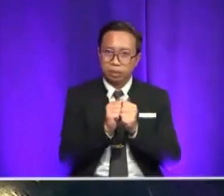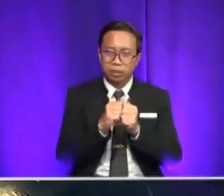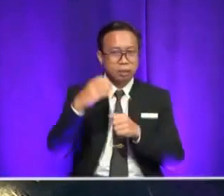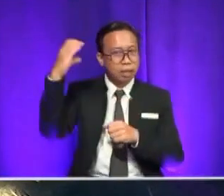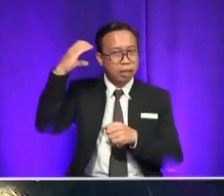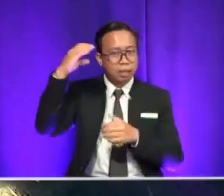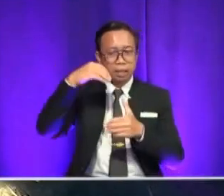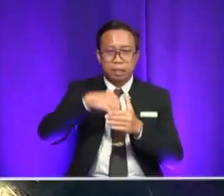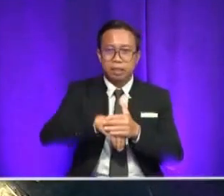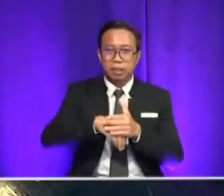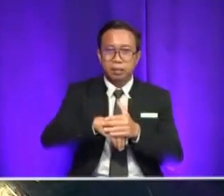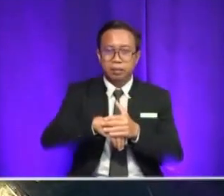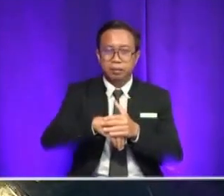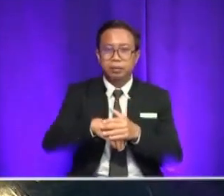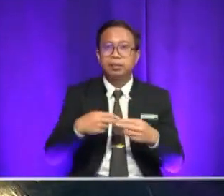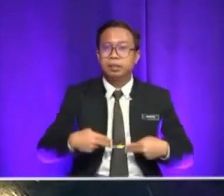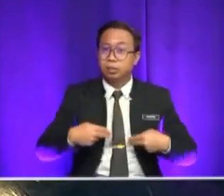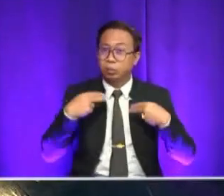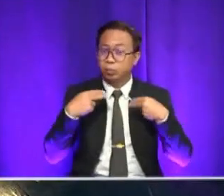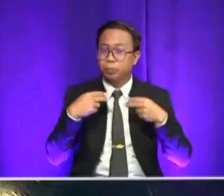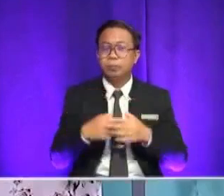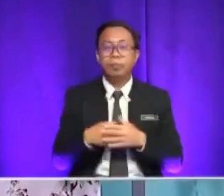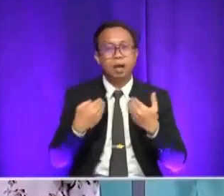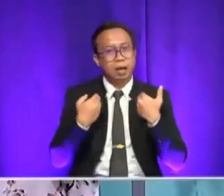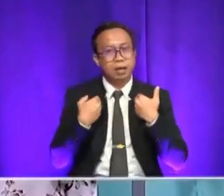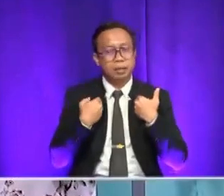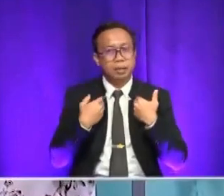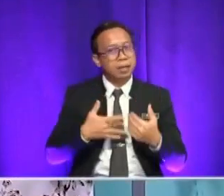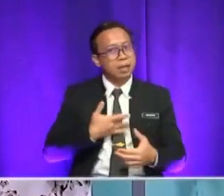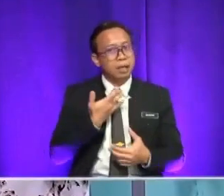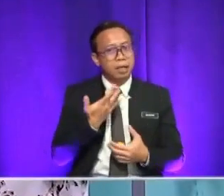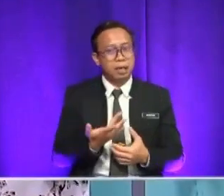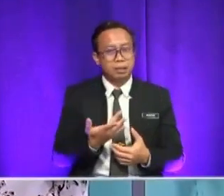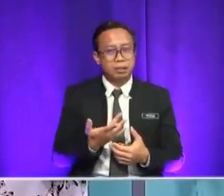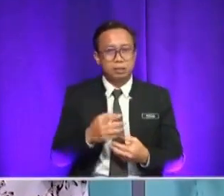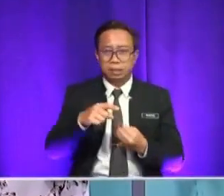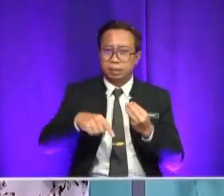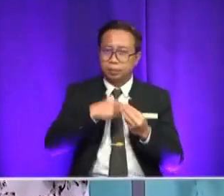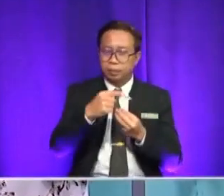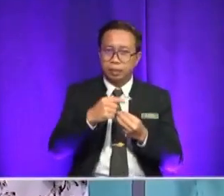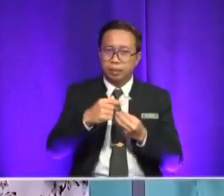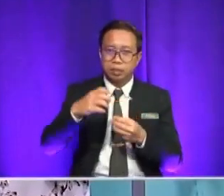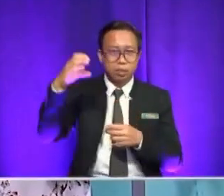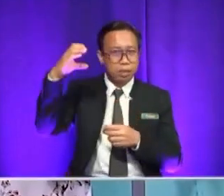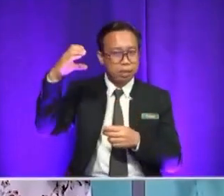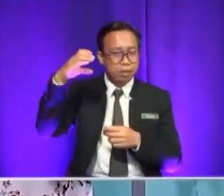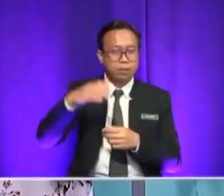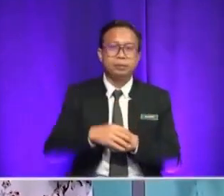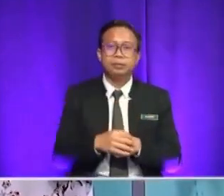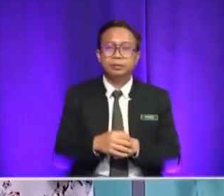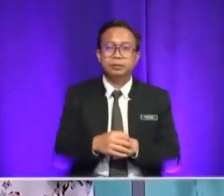dalam persekitaran hidup kita, persekitaran hidup kan, ada tak yang rasa-rasanya dia melibatkan cahaya? Kalau kita